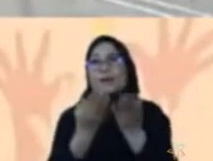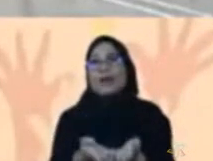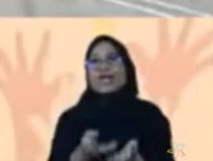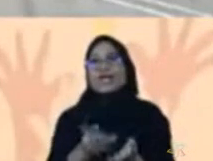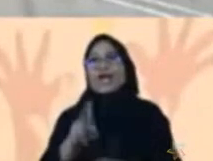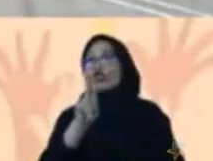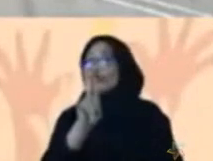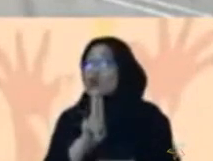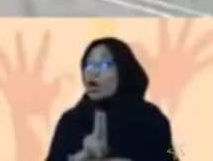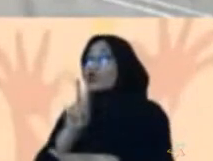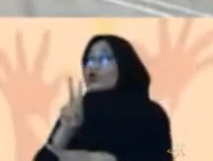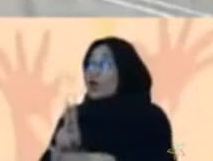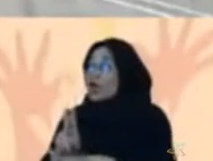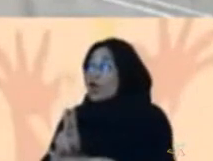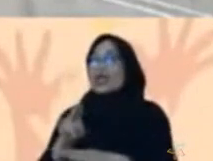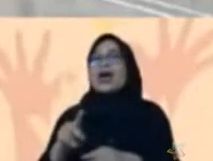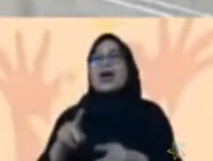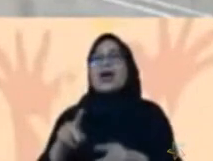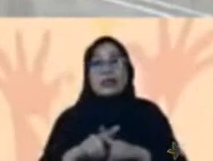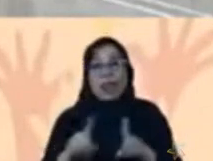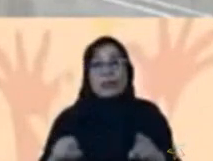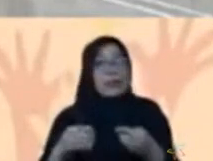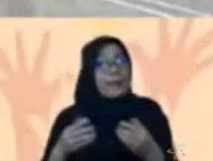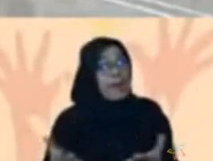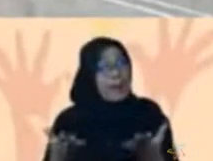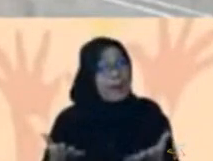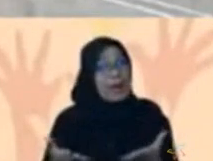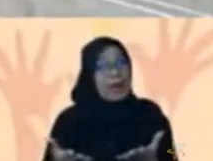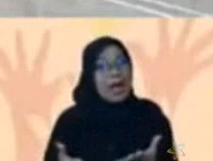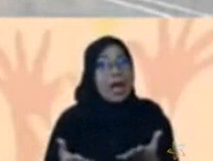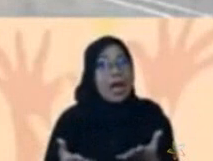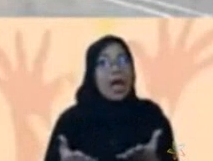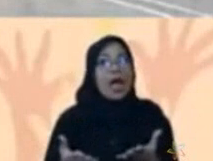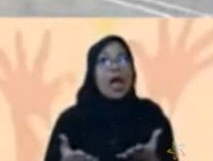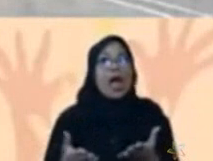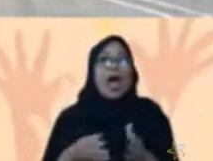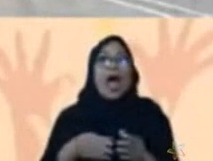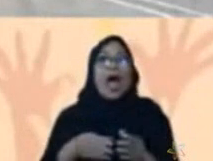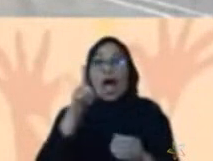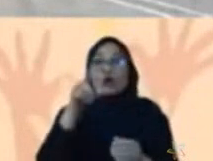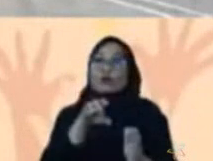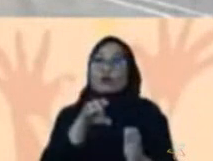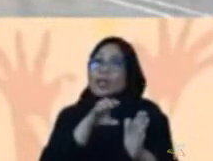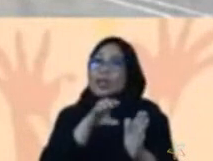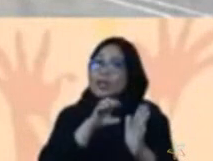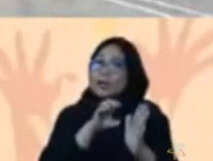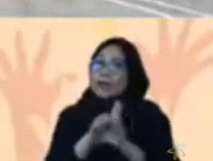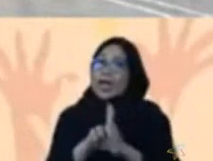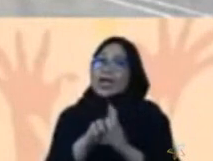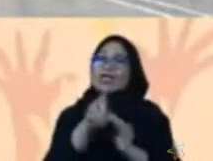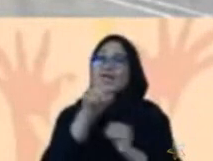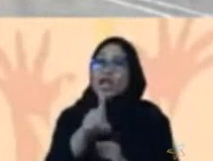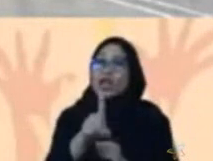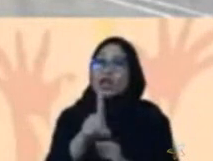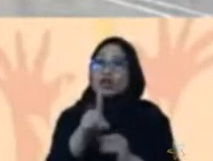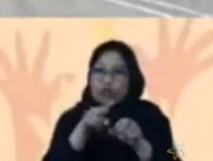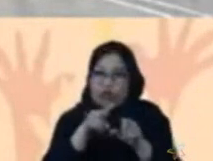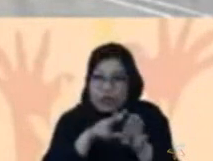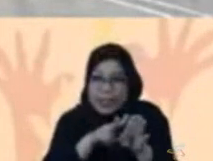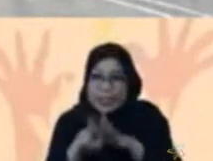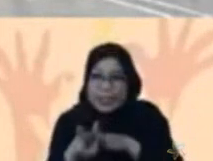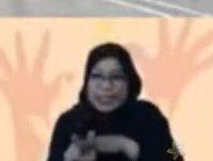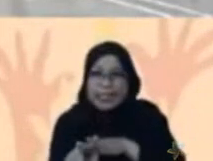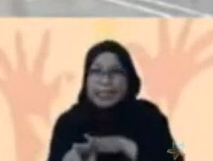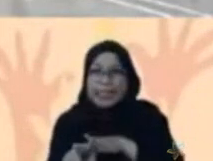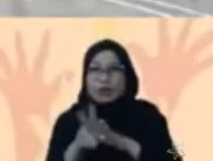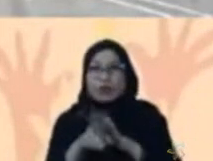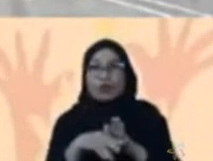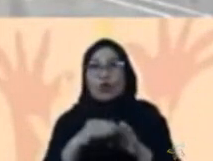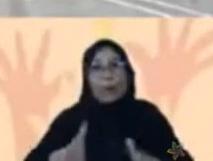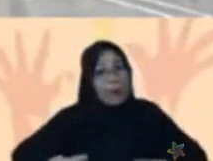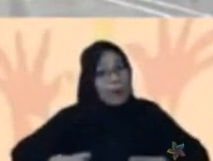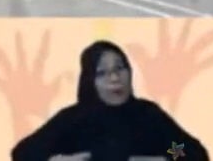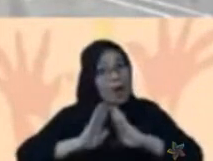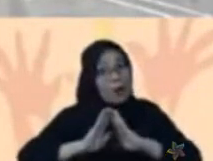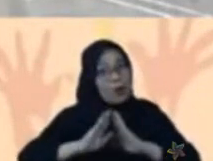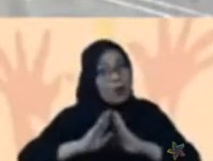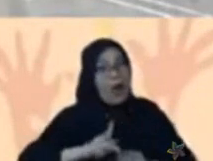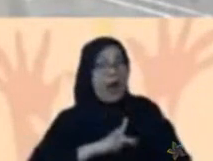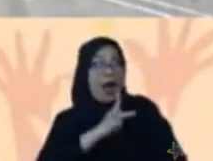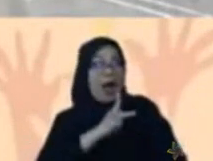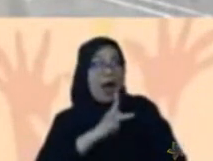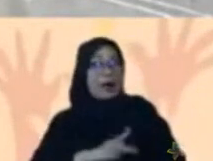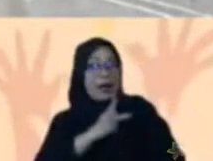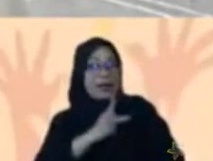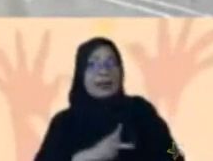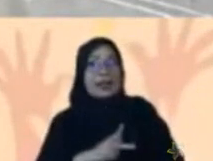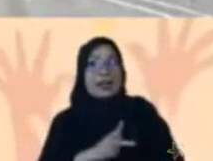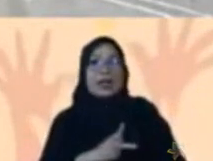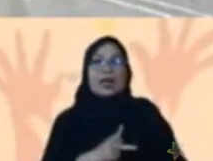tetapi bagaimana kita sama-sama punya satu visi gitu ya tentang membangun atau menumbuhkan ya, karakter positif kepada peserta didik atau anak-anak